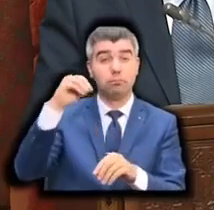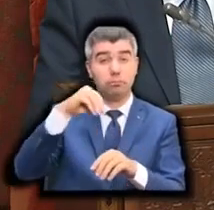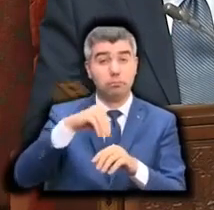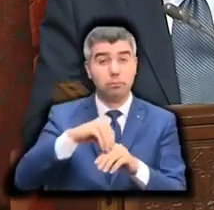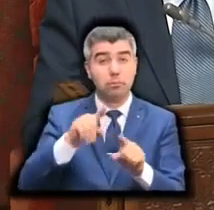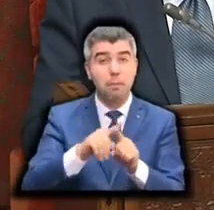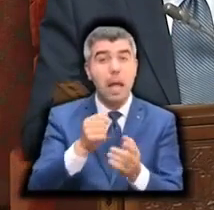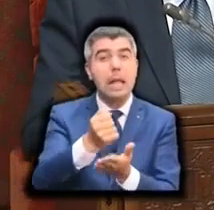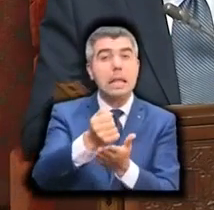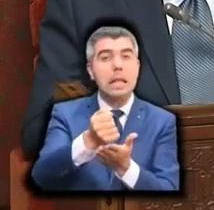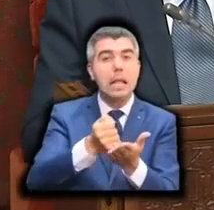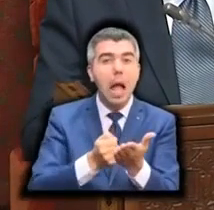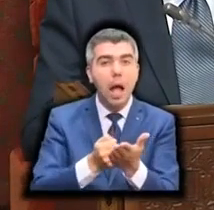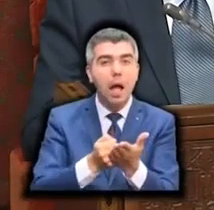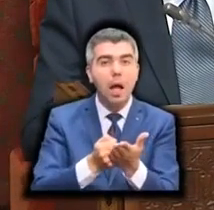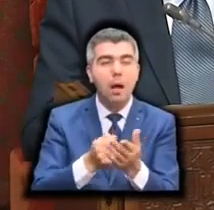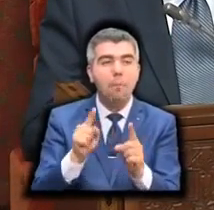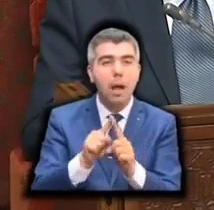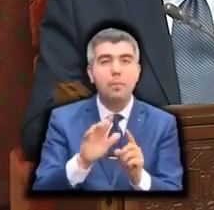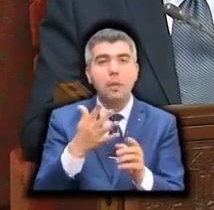المنطقة، زرعوا